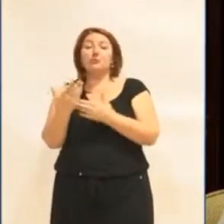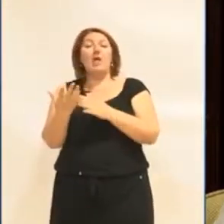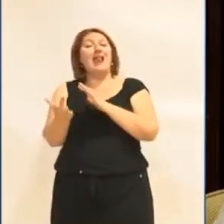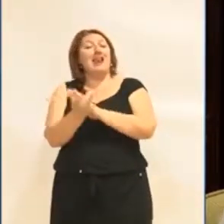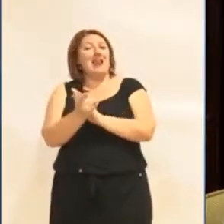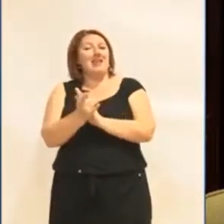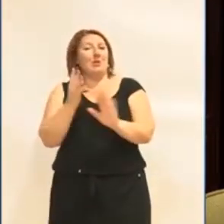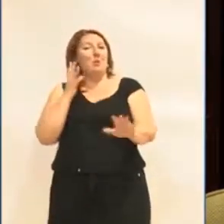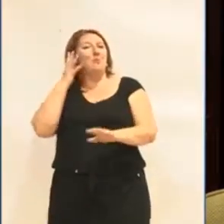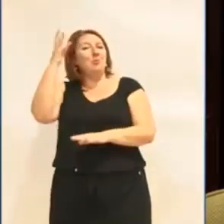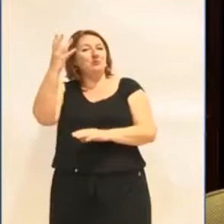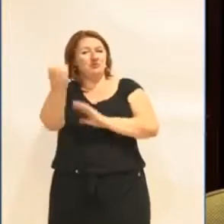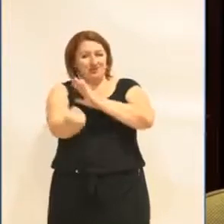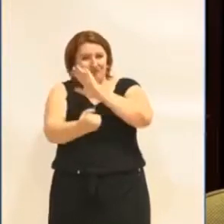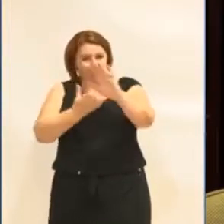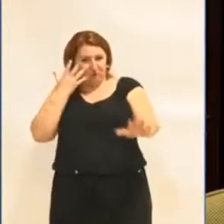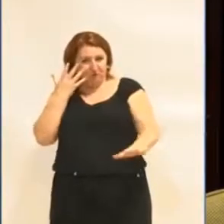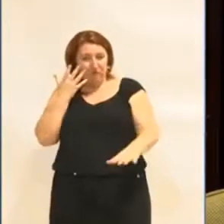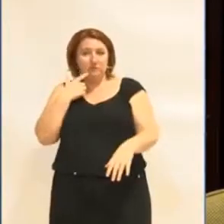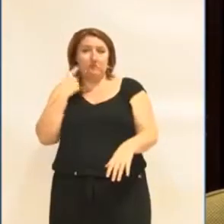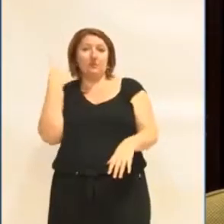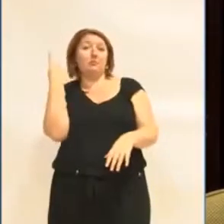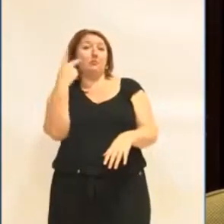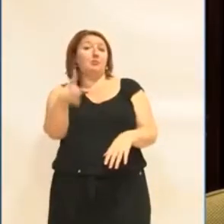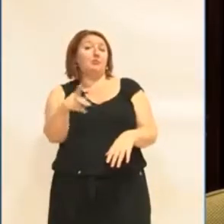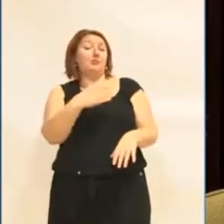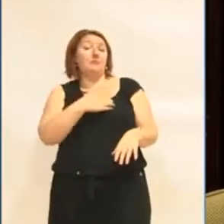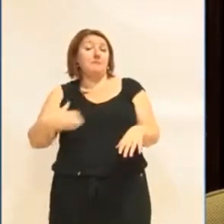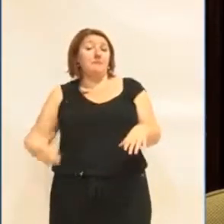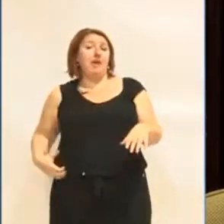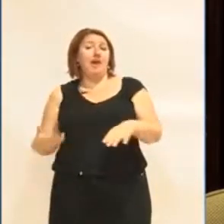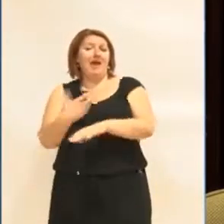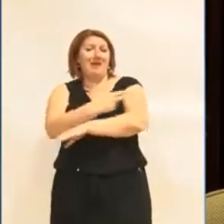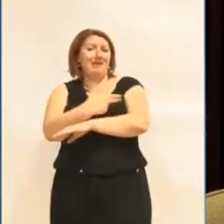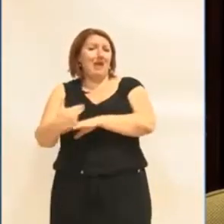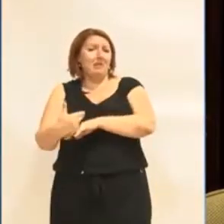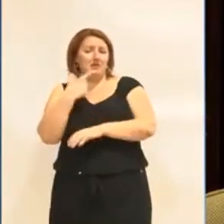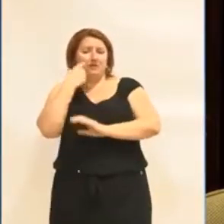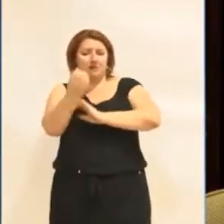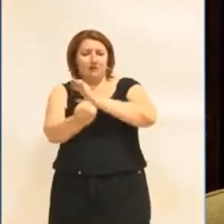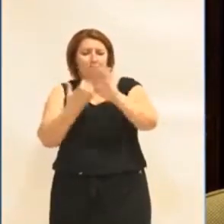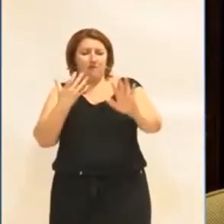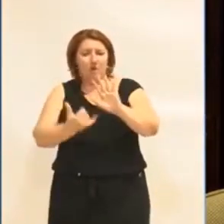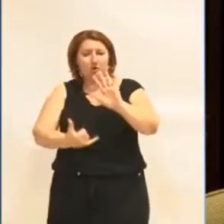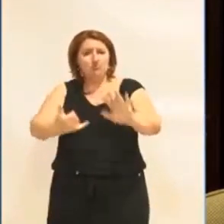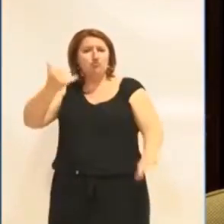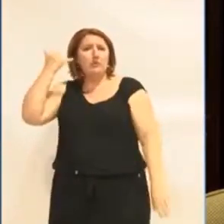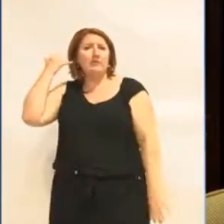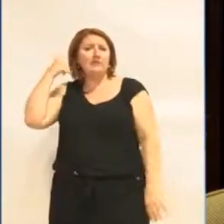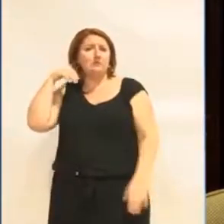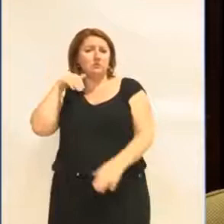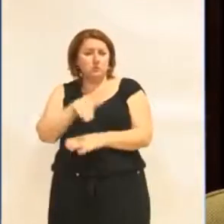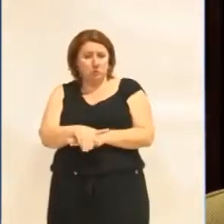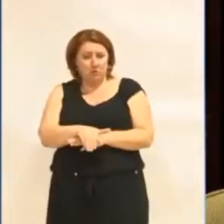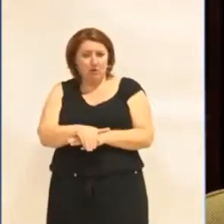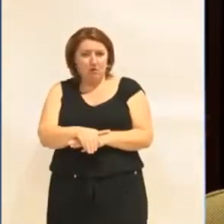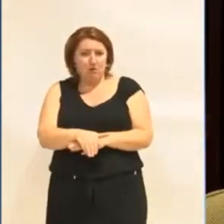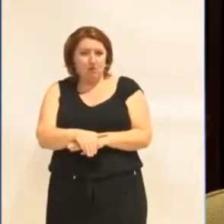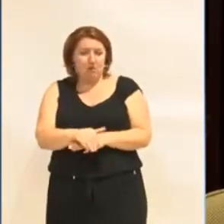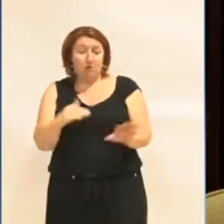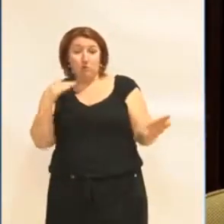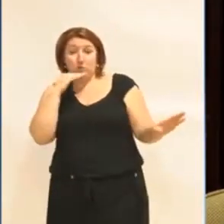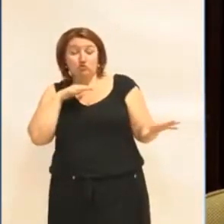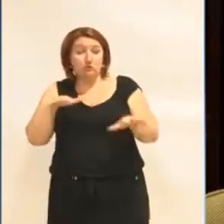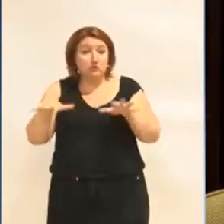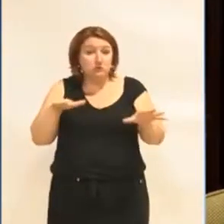lettre par le cabinet du maire. On l'a reçu jeudi soir avec une certaine